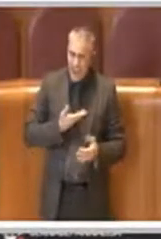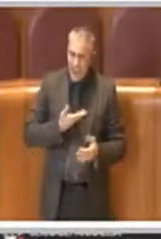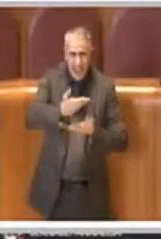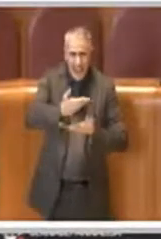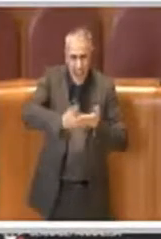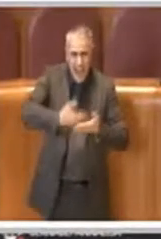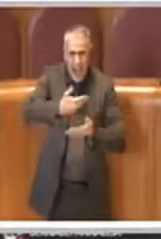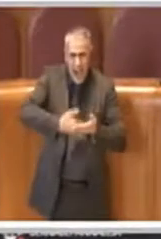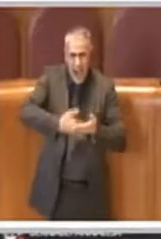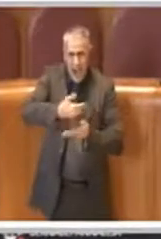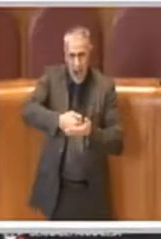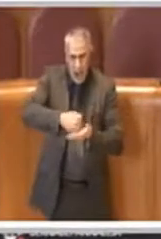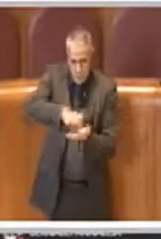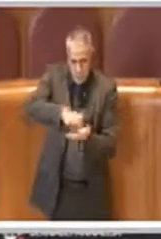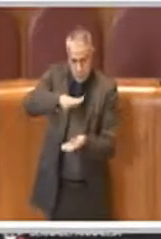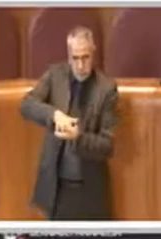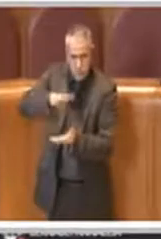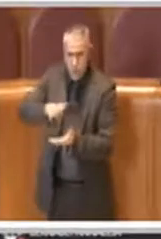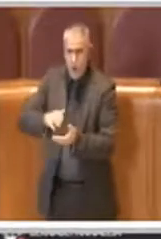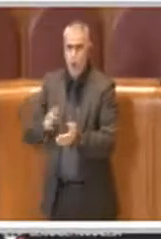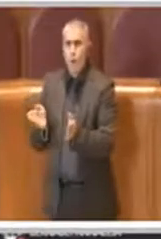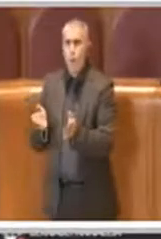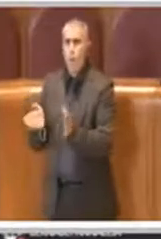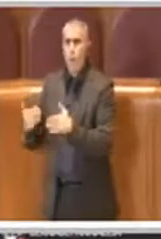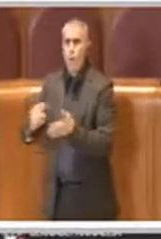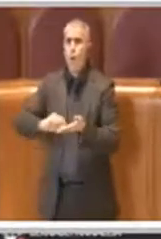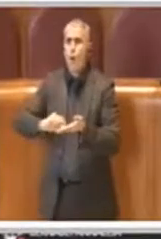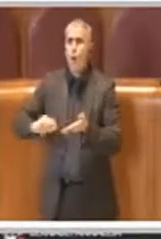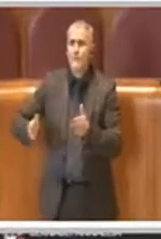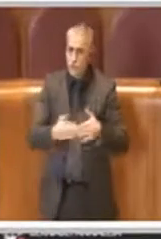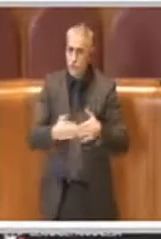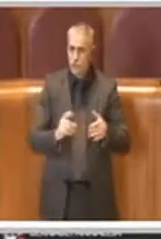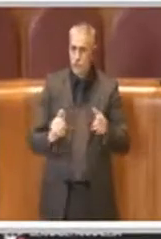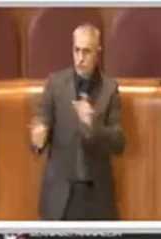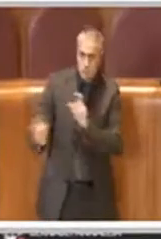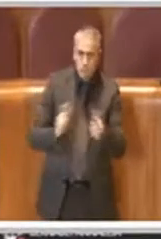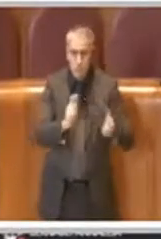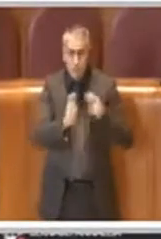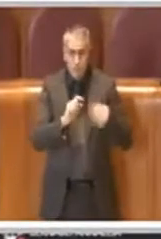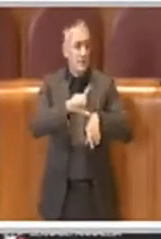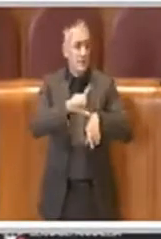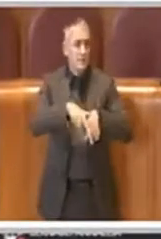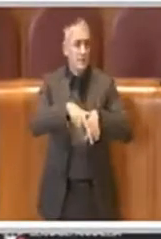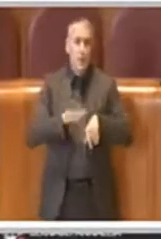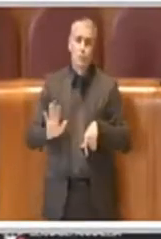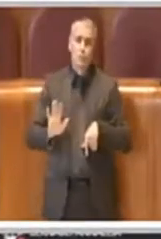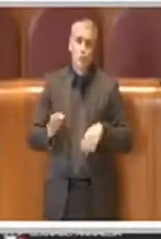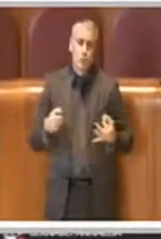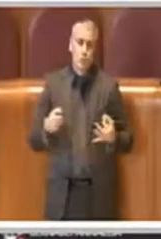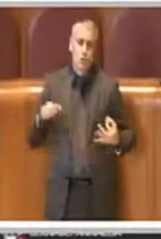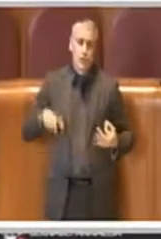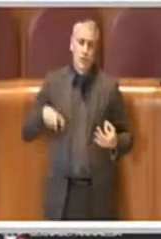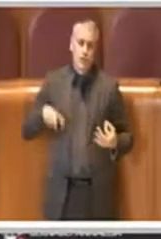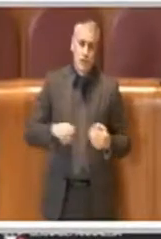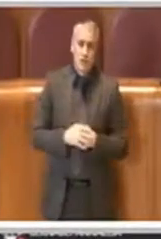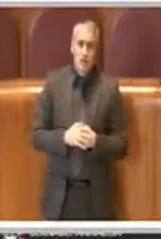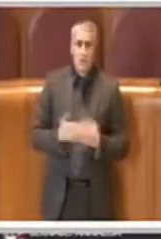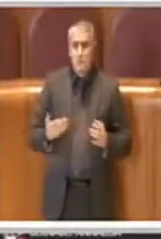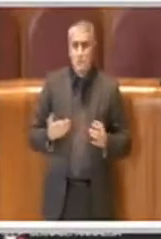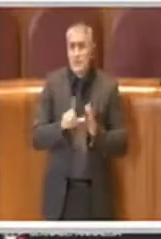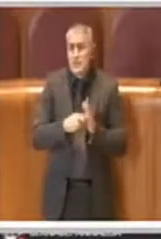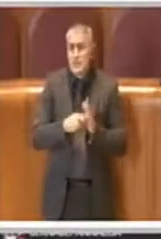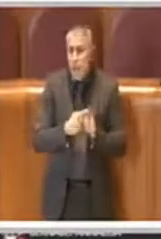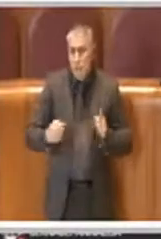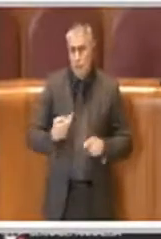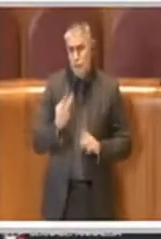carteggio e confronto con gli uffici che si sono presi tutto il tempo che ritenevano necessario, ripeto, ad essere buoni un paio di